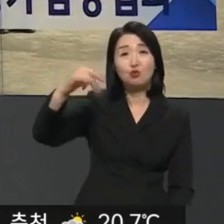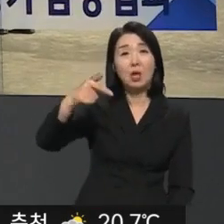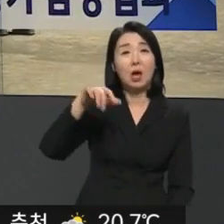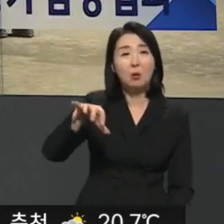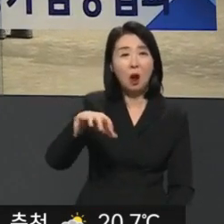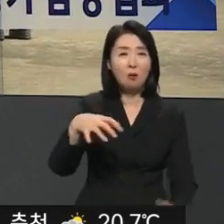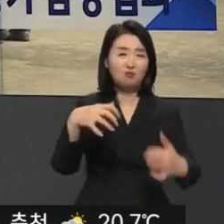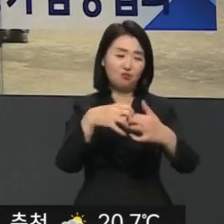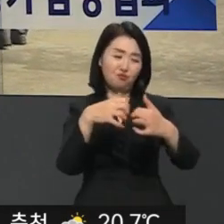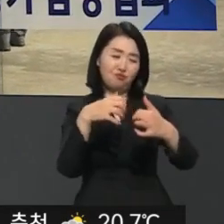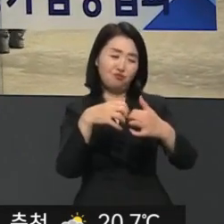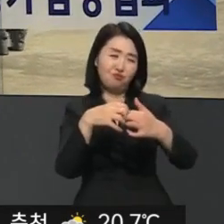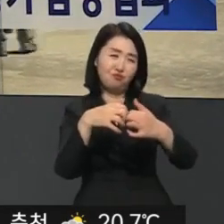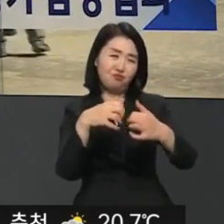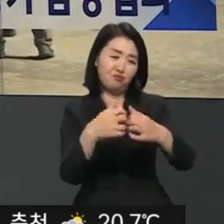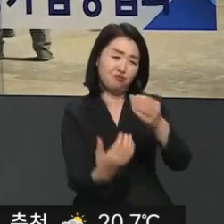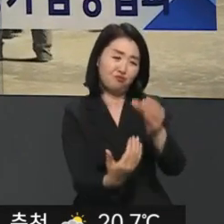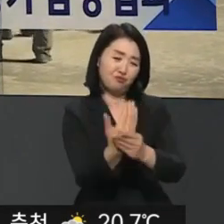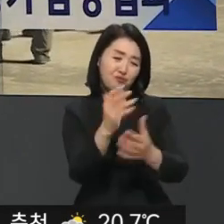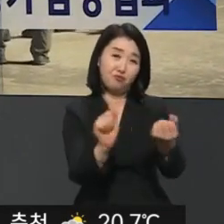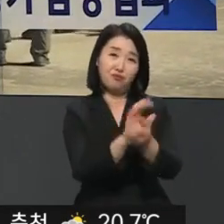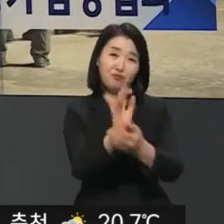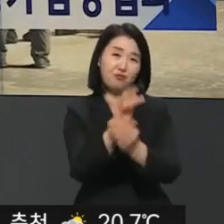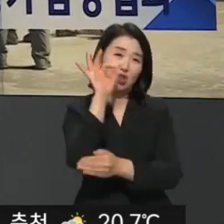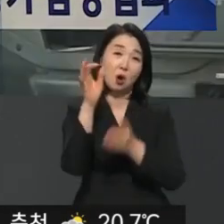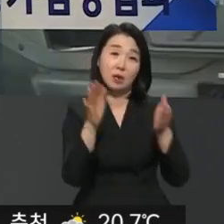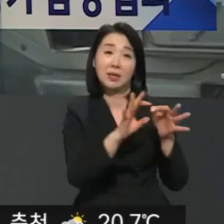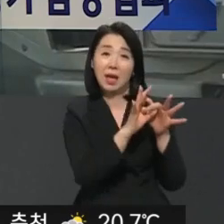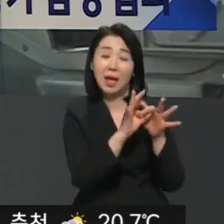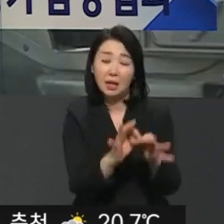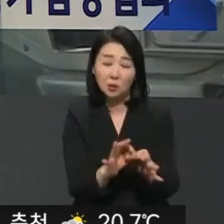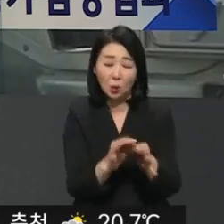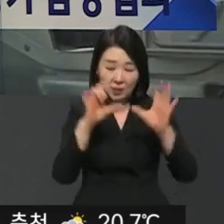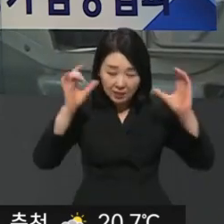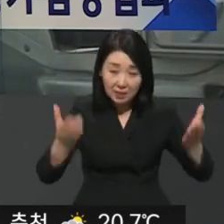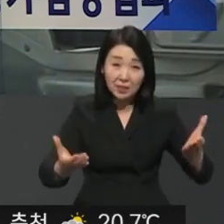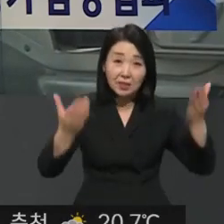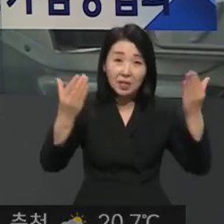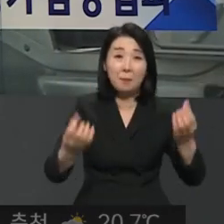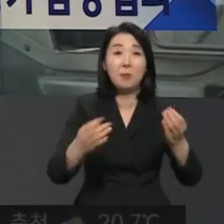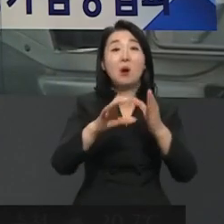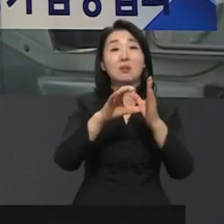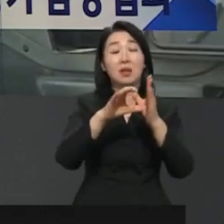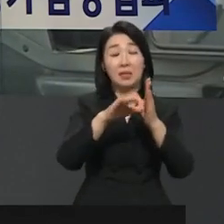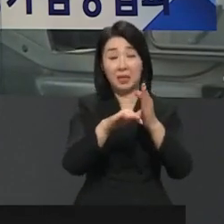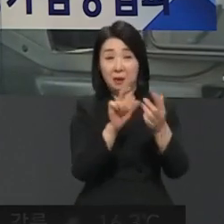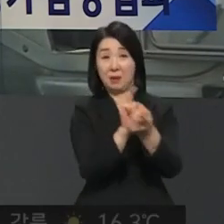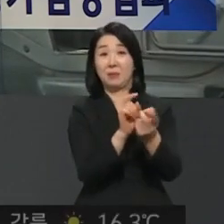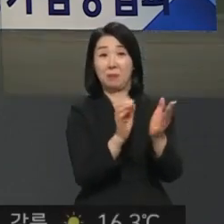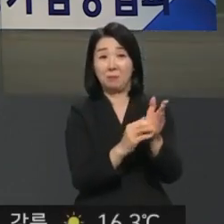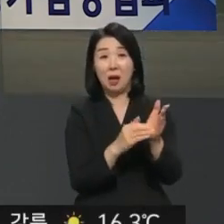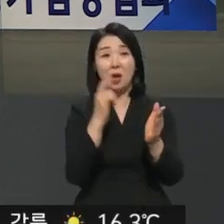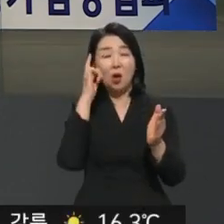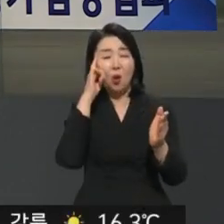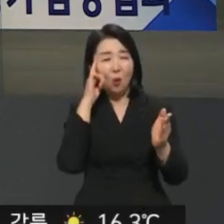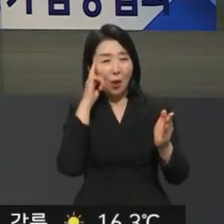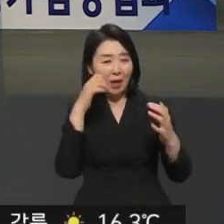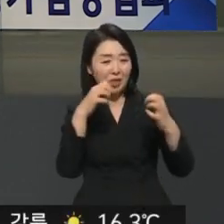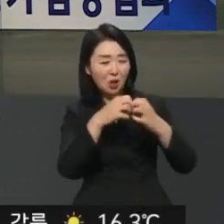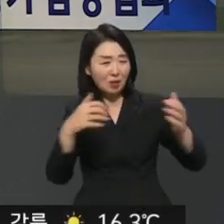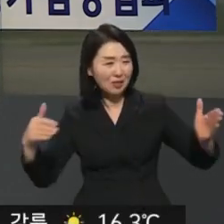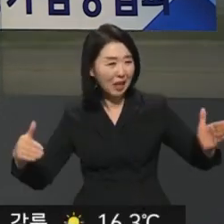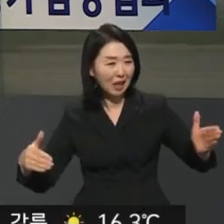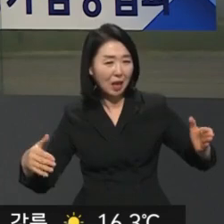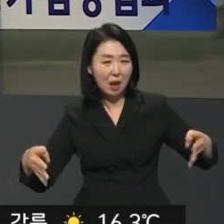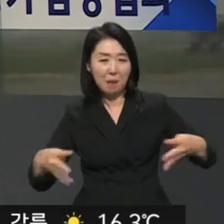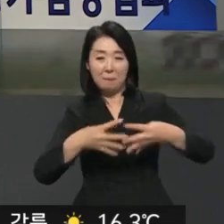무력 분쟁이 열흘 가까이 이어지고 있습니다. 이 이슬람 최대 명절인 이드 알 피트르를 맞아 이 합의한 휴전도